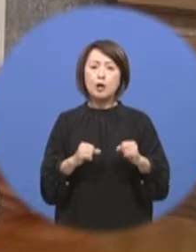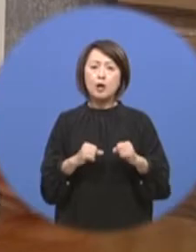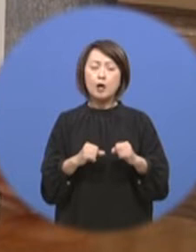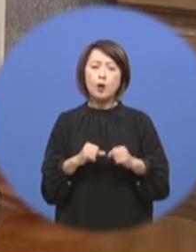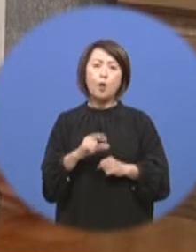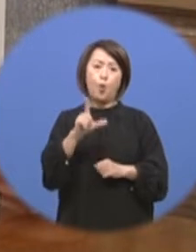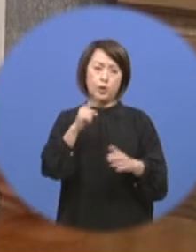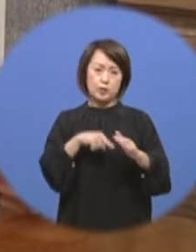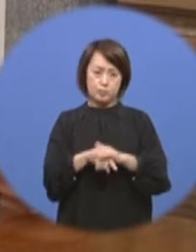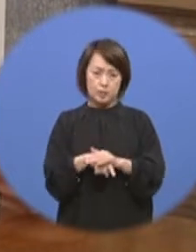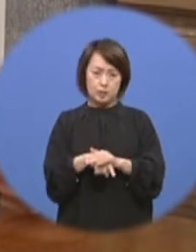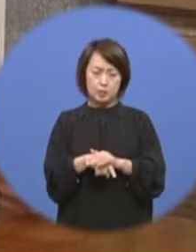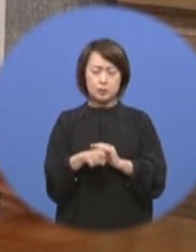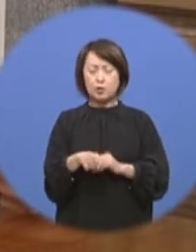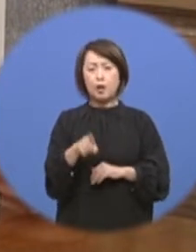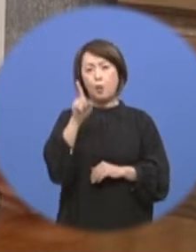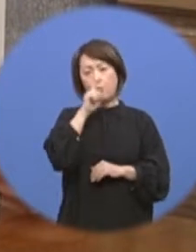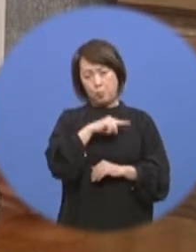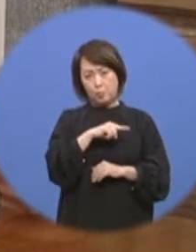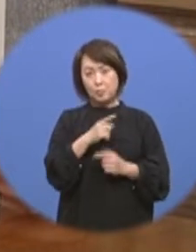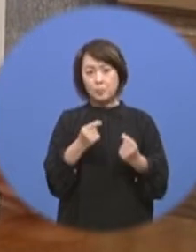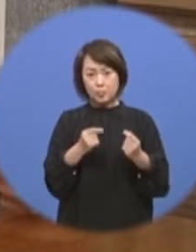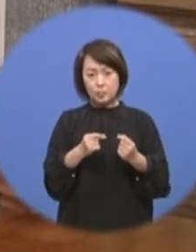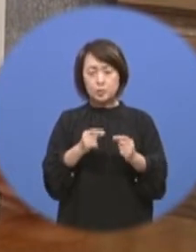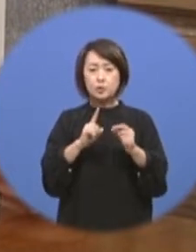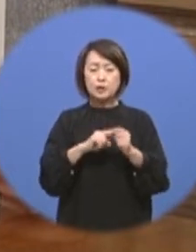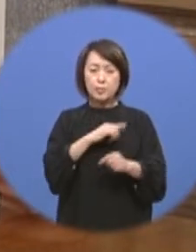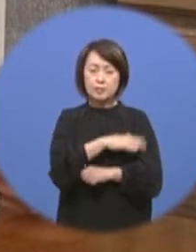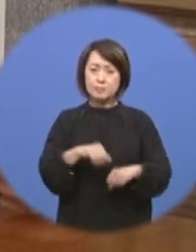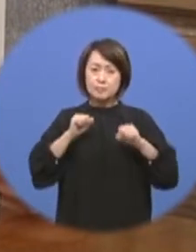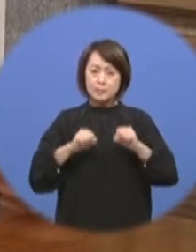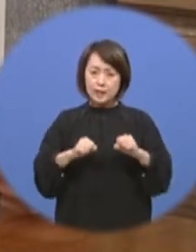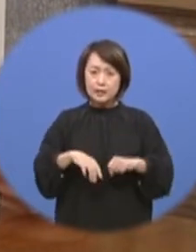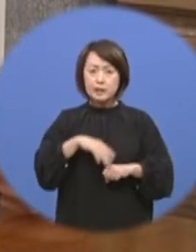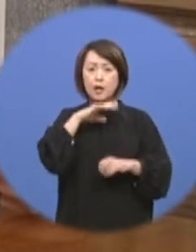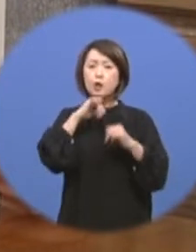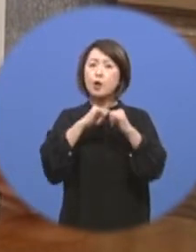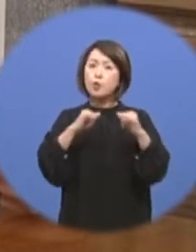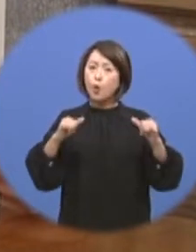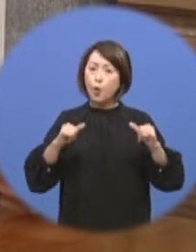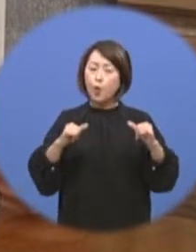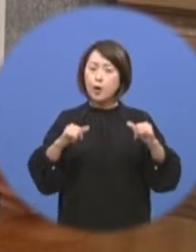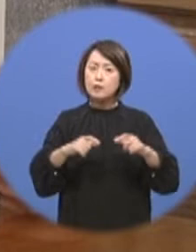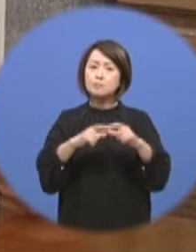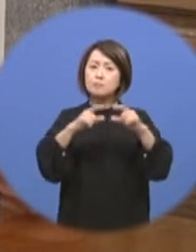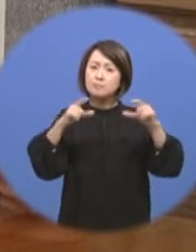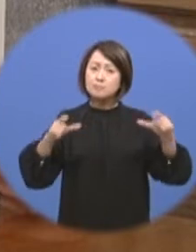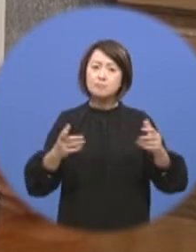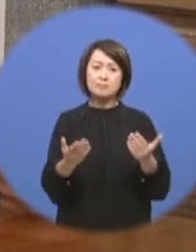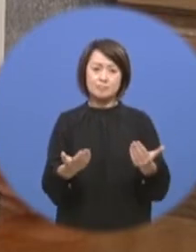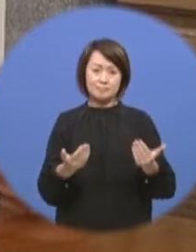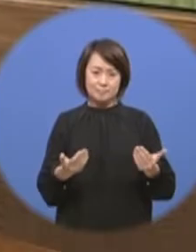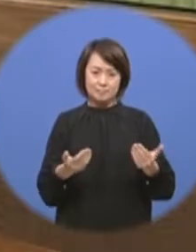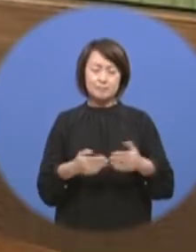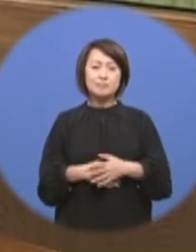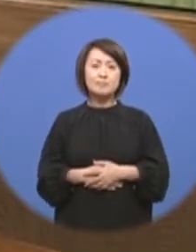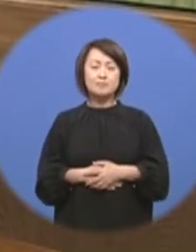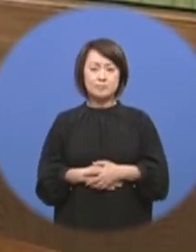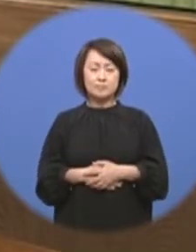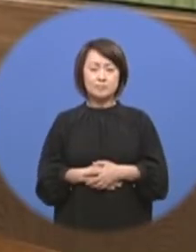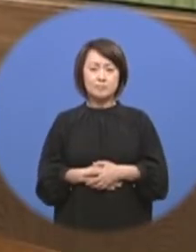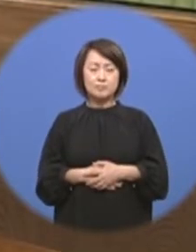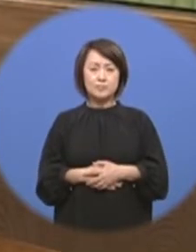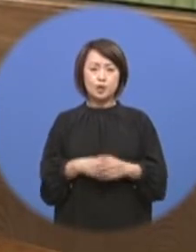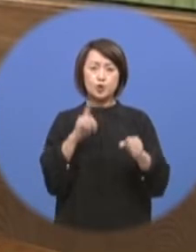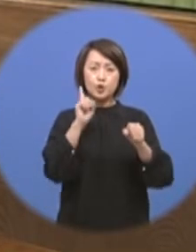その為には元気な高齢者これをですね増やしていかないといけないということになります